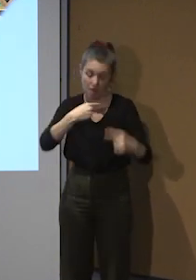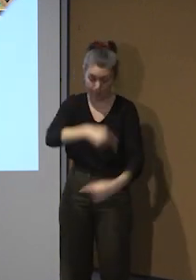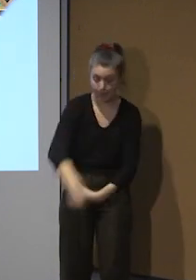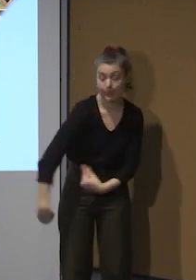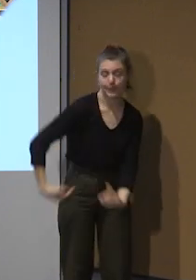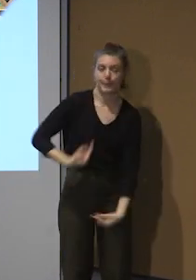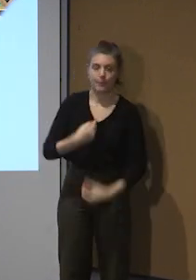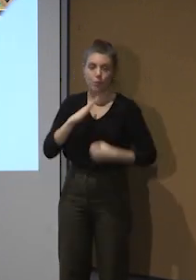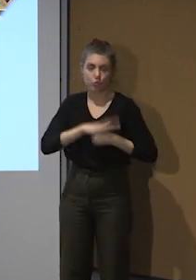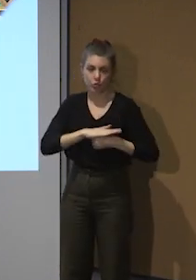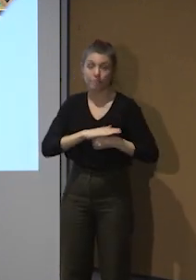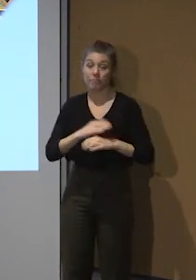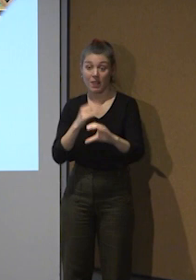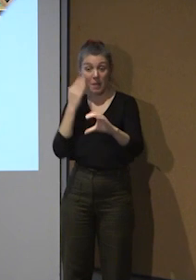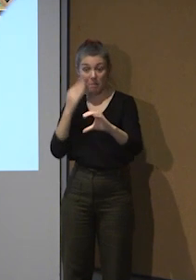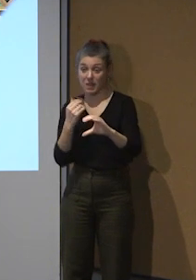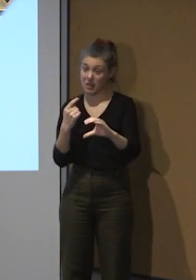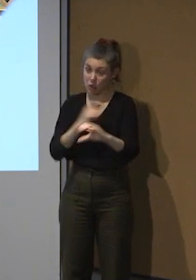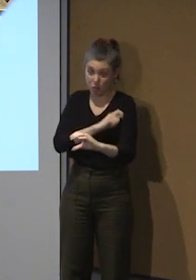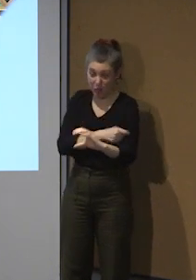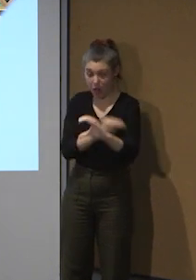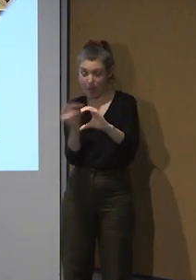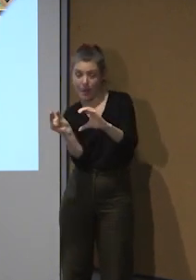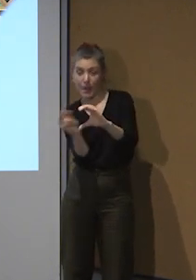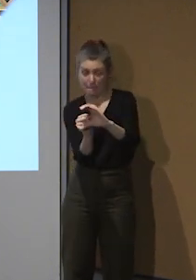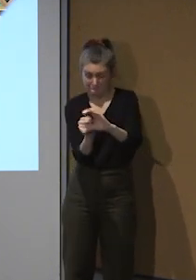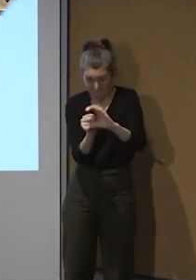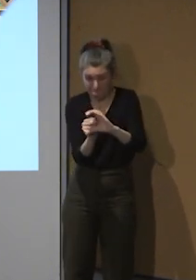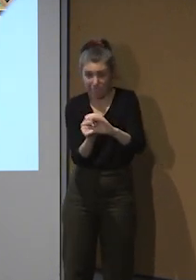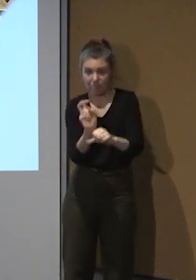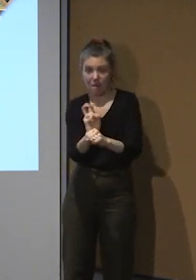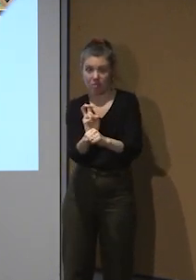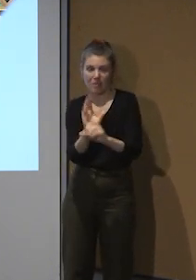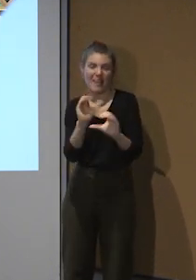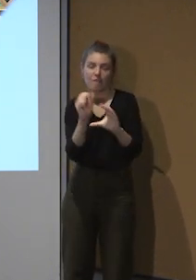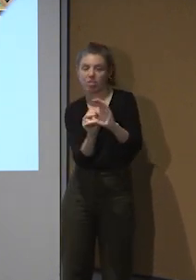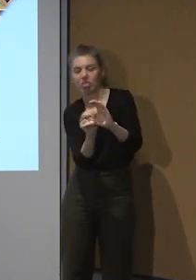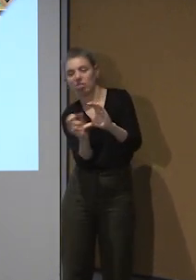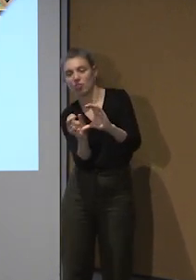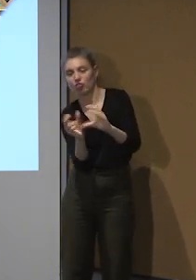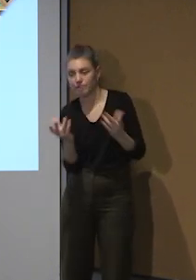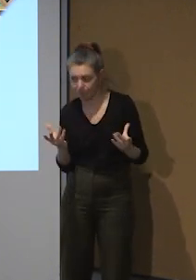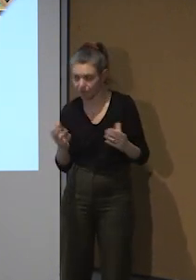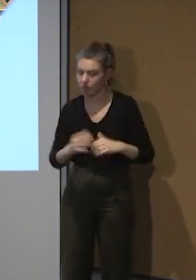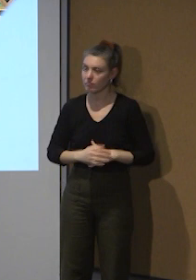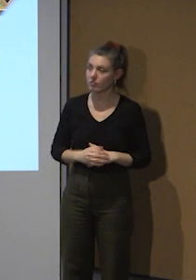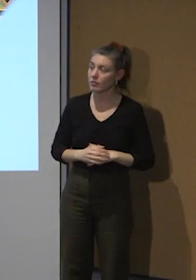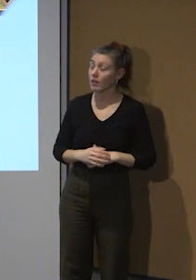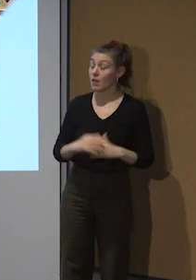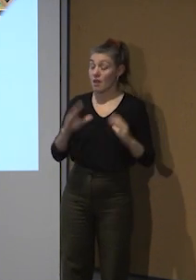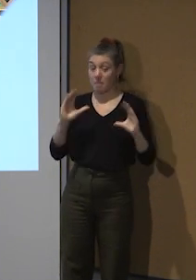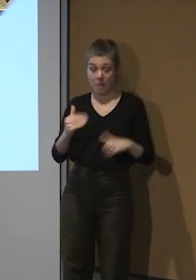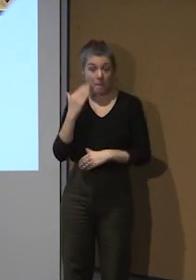Et aussi, donc, au niveau cardiaque, c'est particulièrement intéressant au quotidien, mais aussi même après un